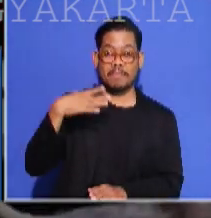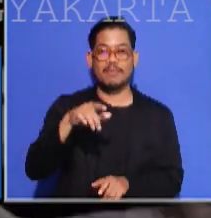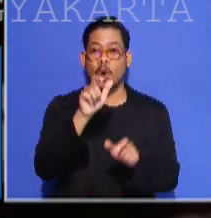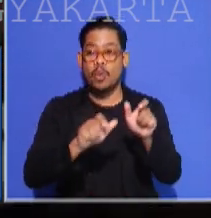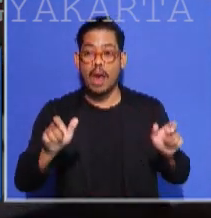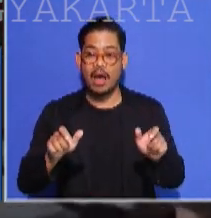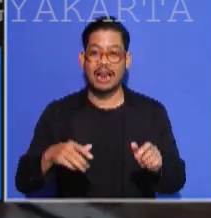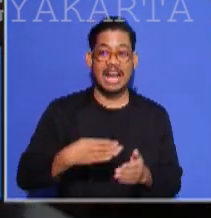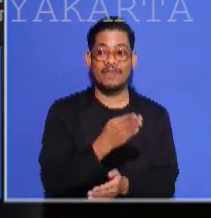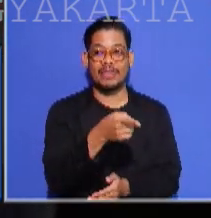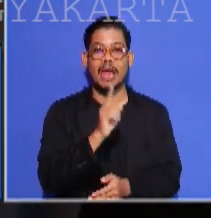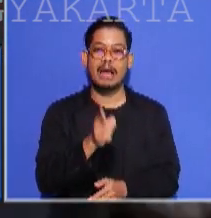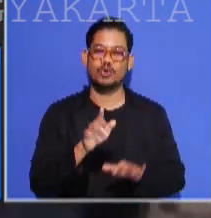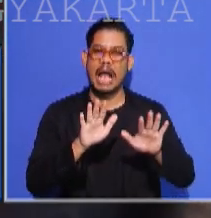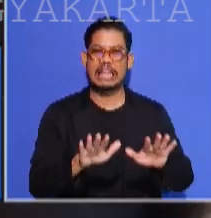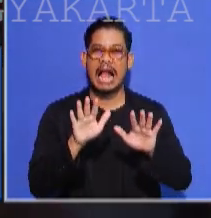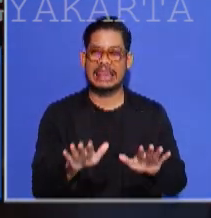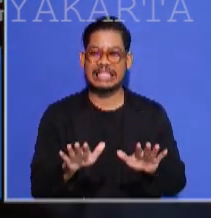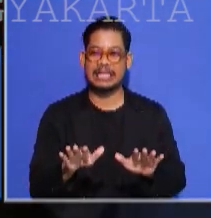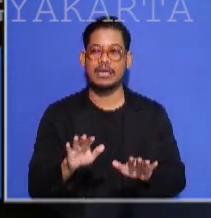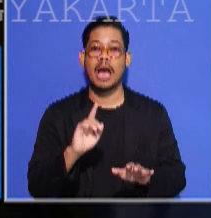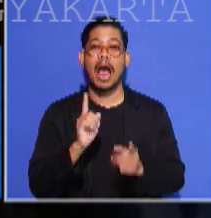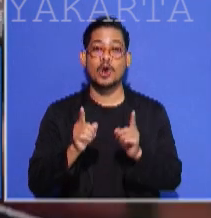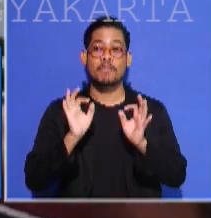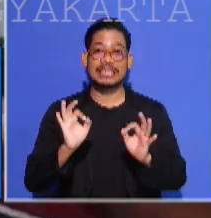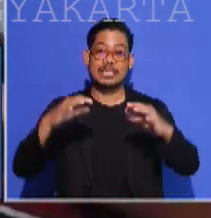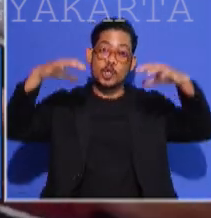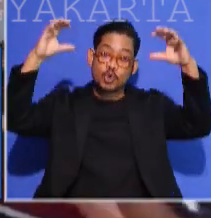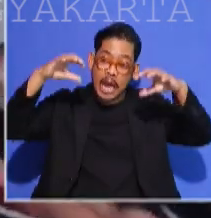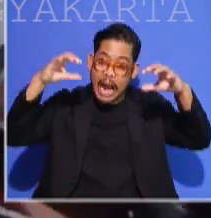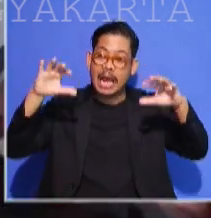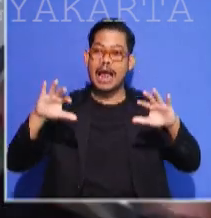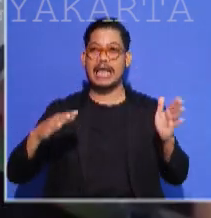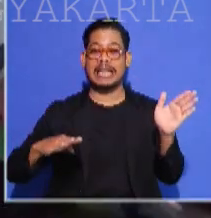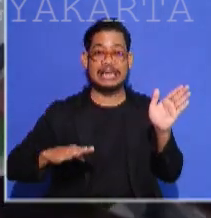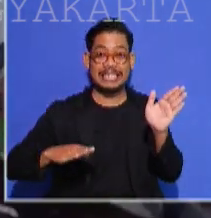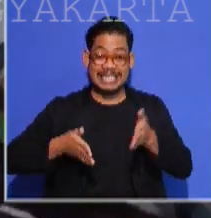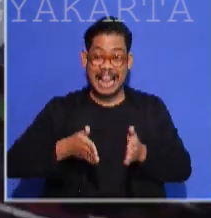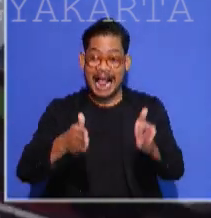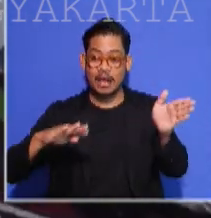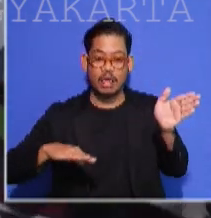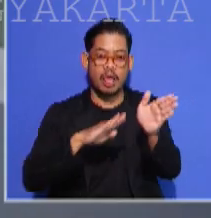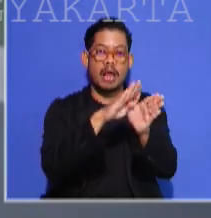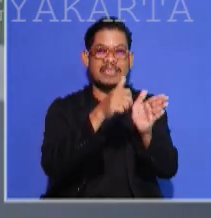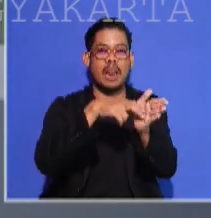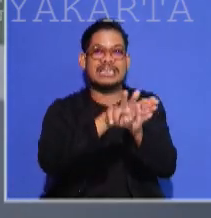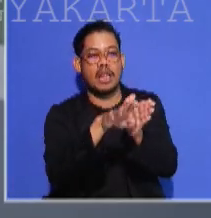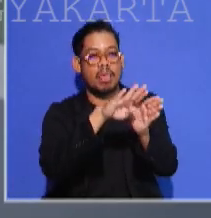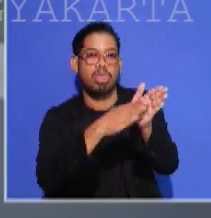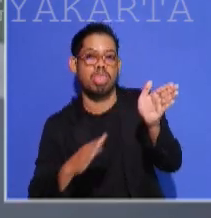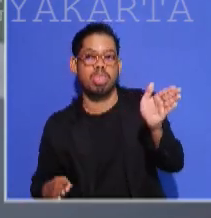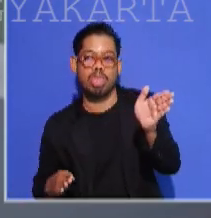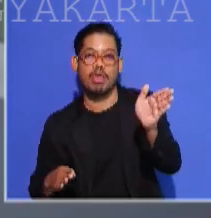agar berhati-hati terlebih saatuki musim penghujan Jalan menjadi sangat licin demikian dari kon Progo jatmi